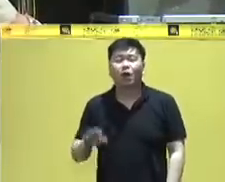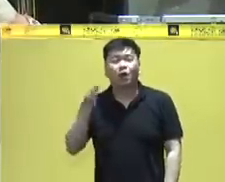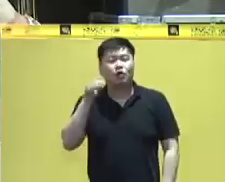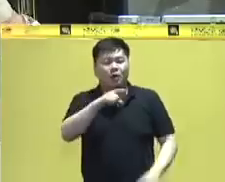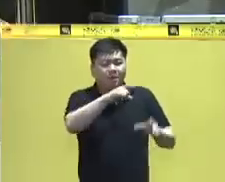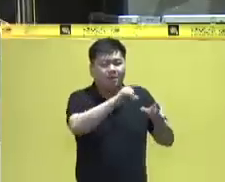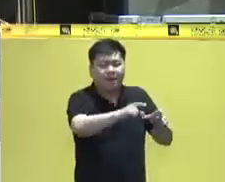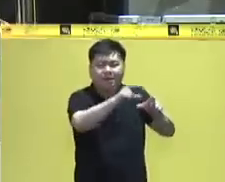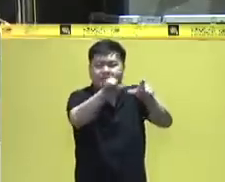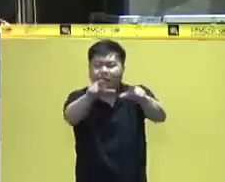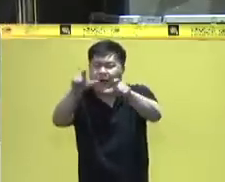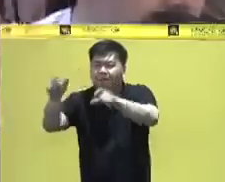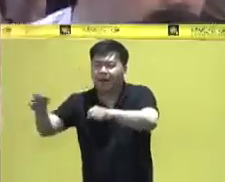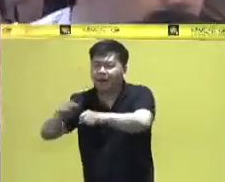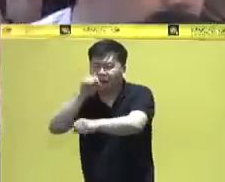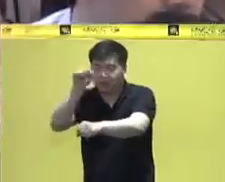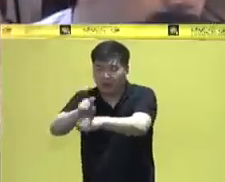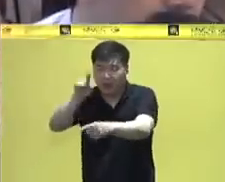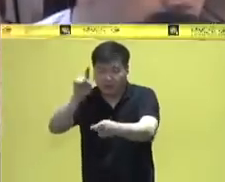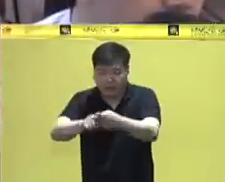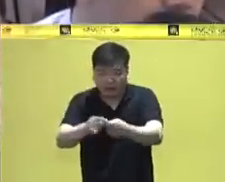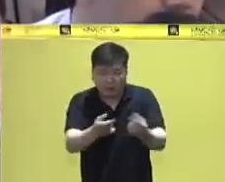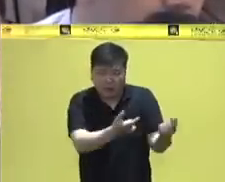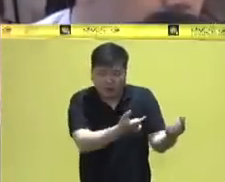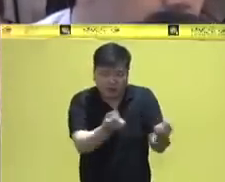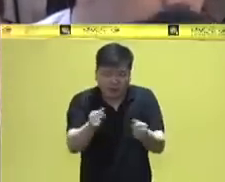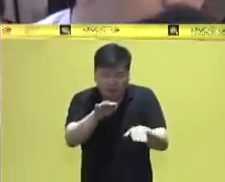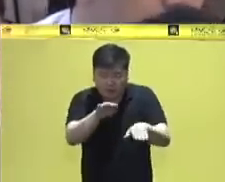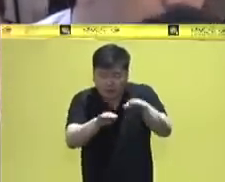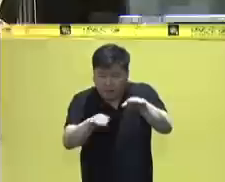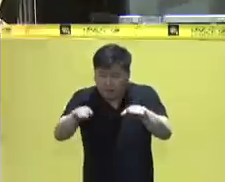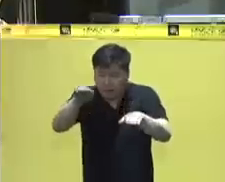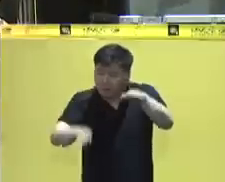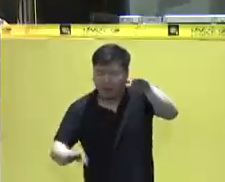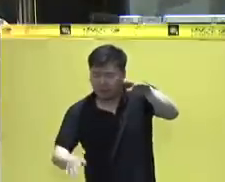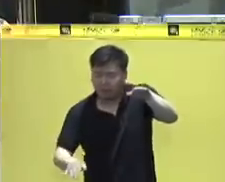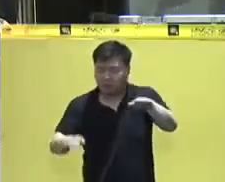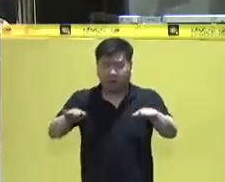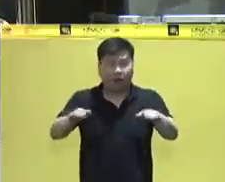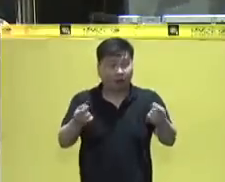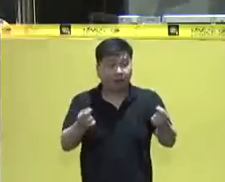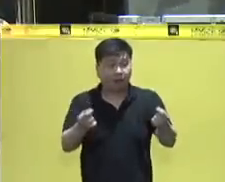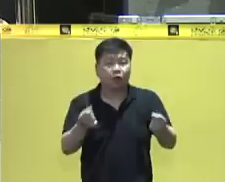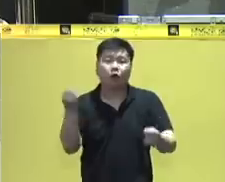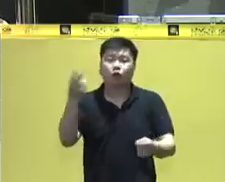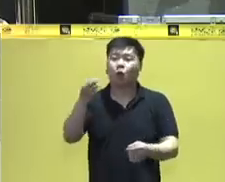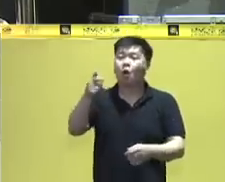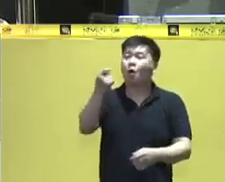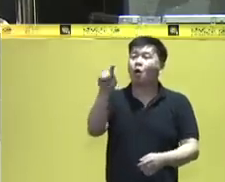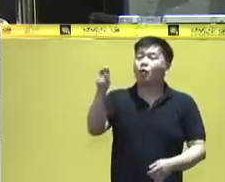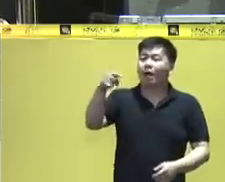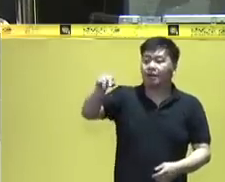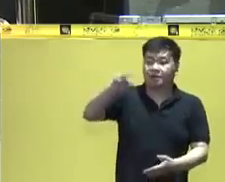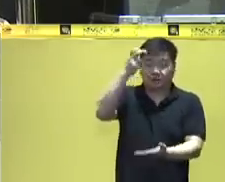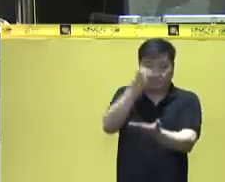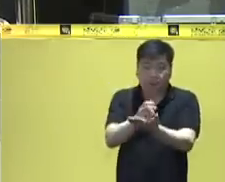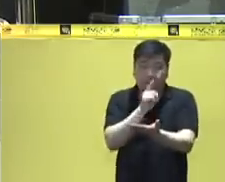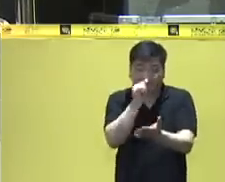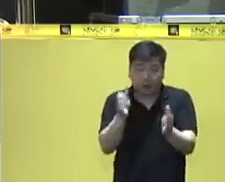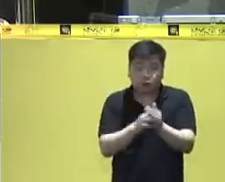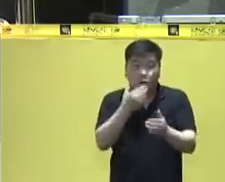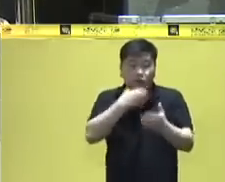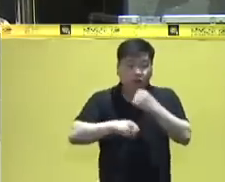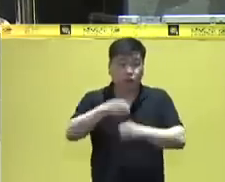이렇게 특성에 맞게 예. 골고루 발전시키자는 게 지금은 쉬워 보이지만 관습헌법 얘기도 나오고 세종시도 사실은 미완의